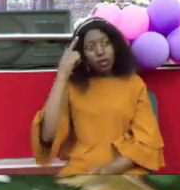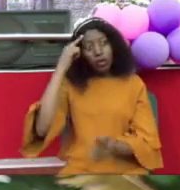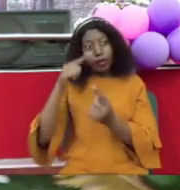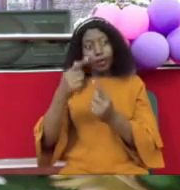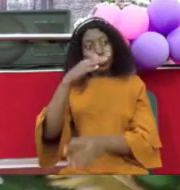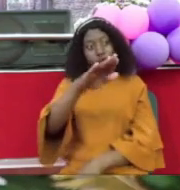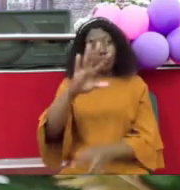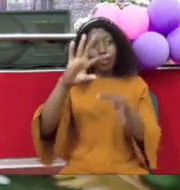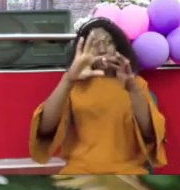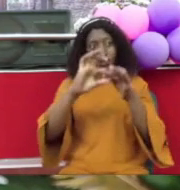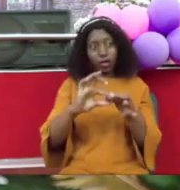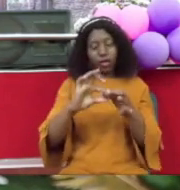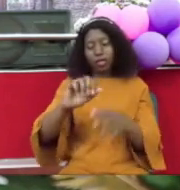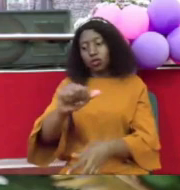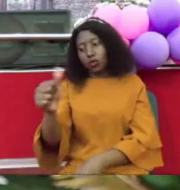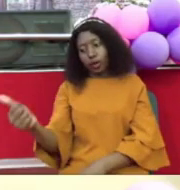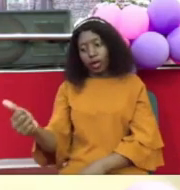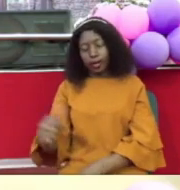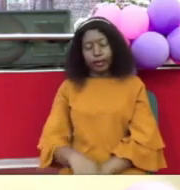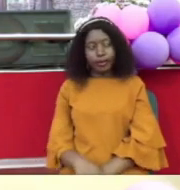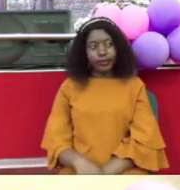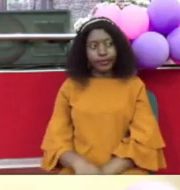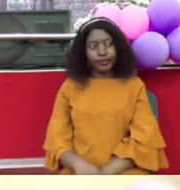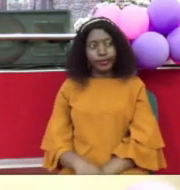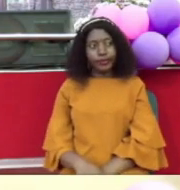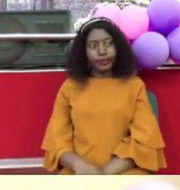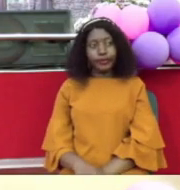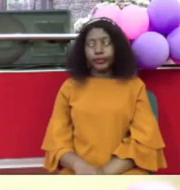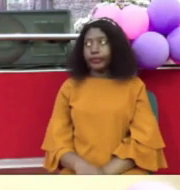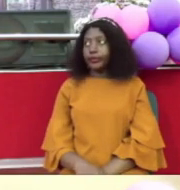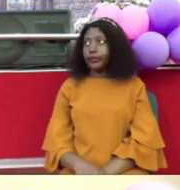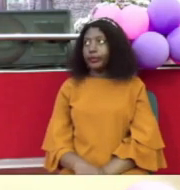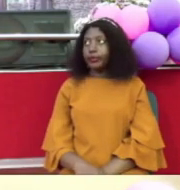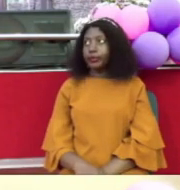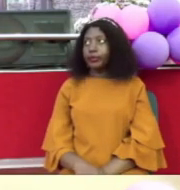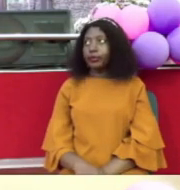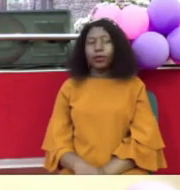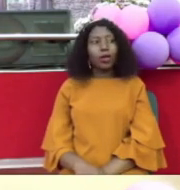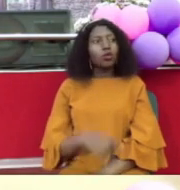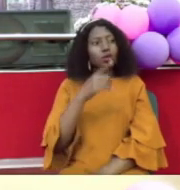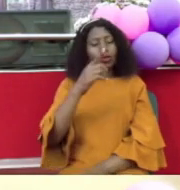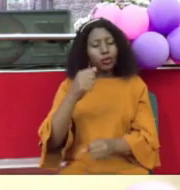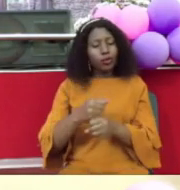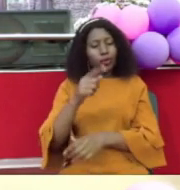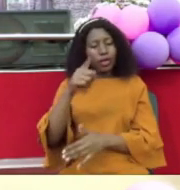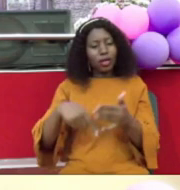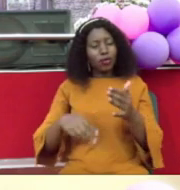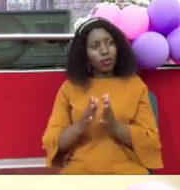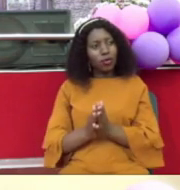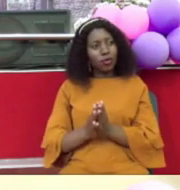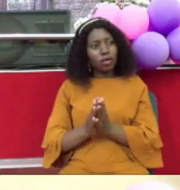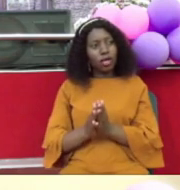connected to others. Kwa hivyo makusudi yako inaunganishwa na wengine. So what are you doing in terms of bettering